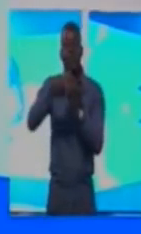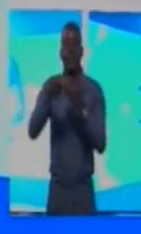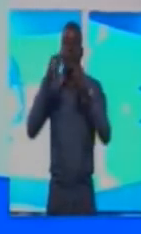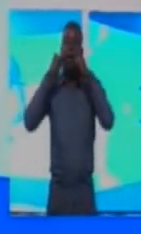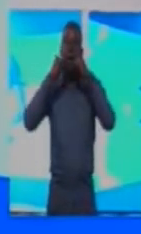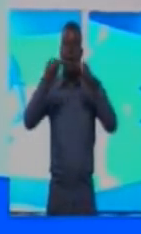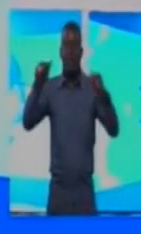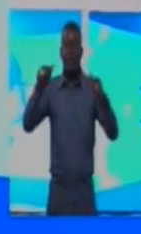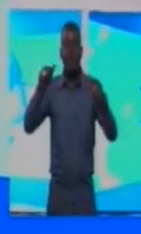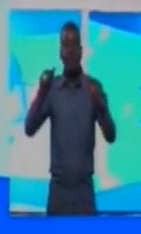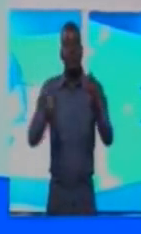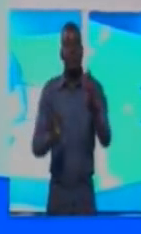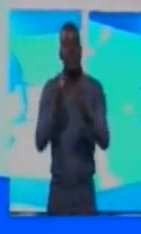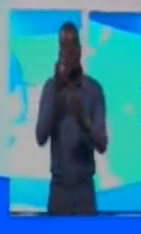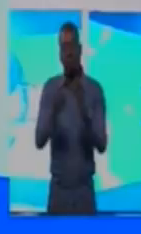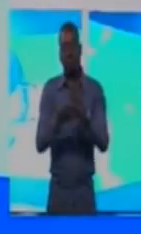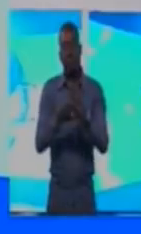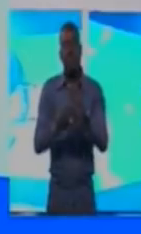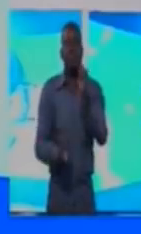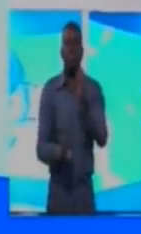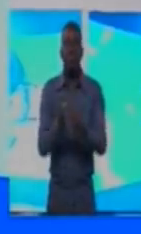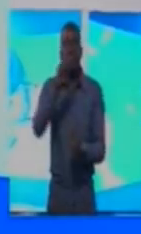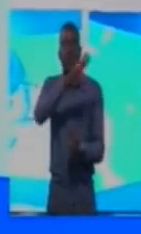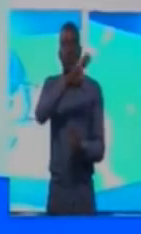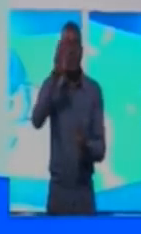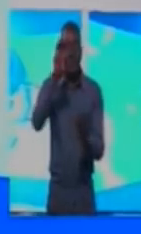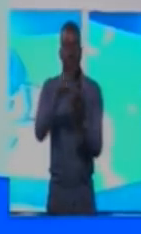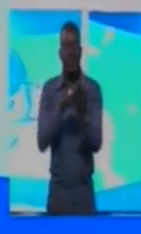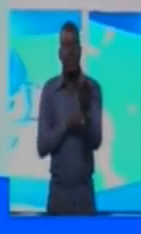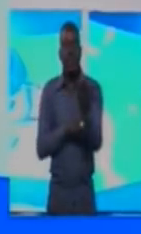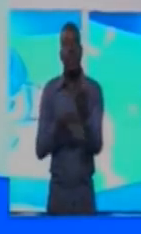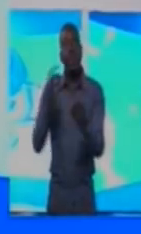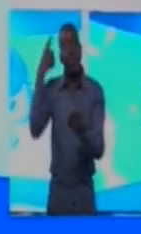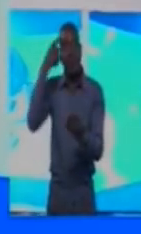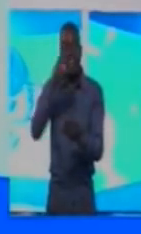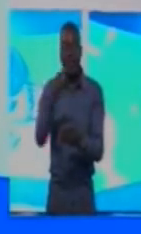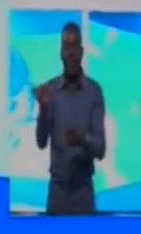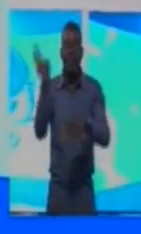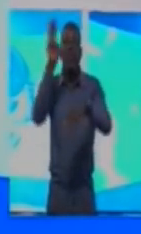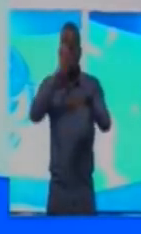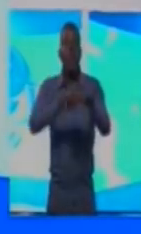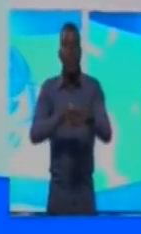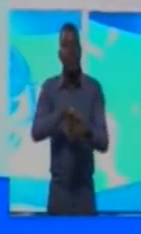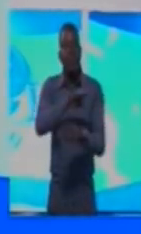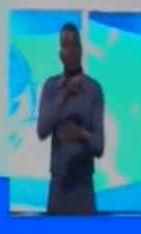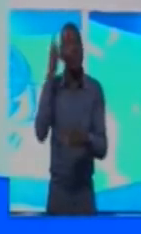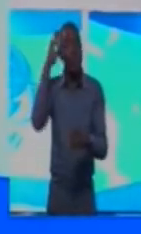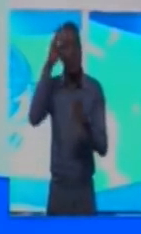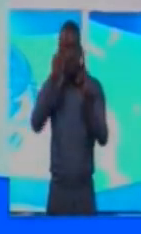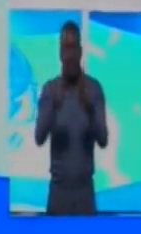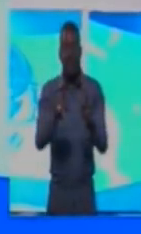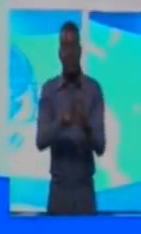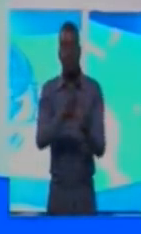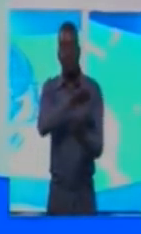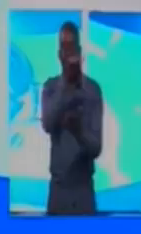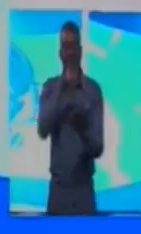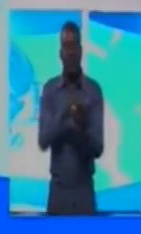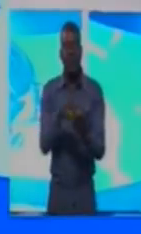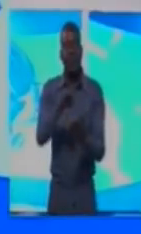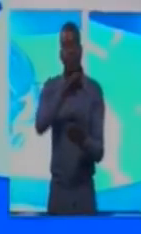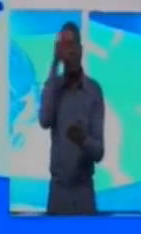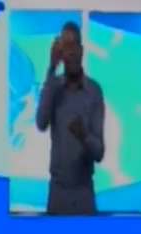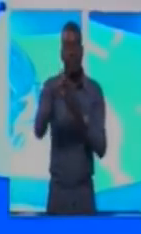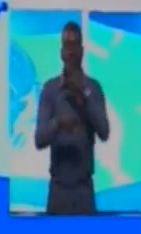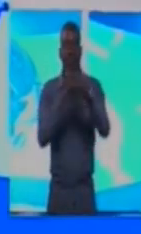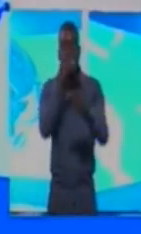budget de plus de 300 millions de francs CFA à mettre à la disposition des producteurs des régions du centre-nord et du plateau central, les zones